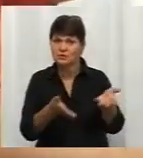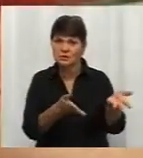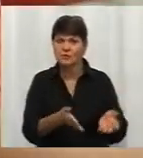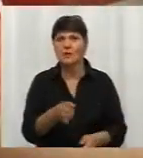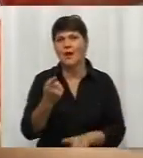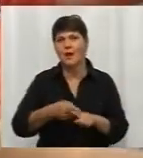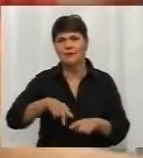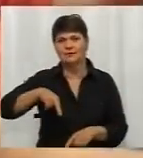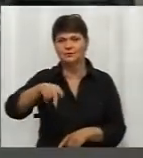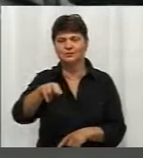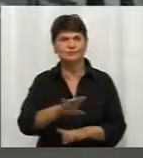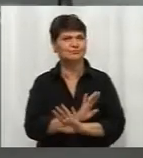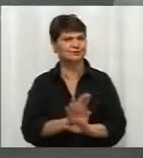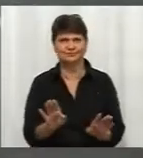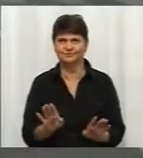А ось пішоходи – ні.